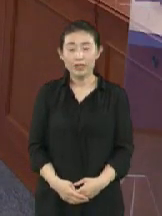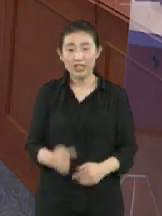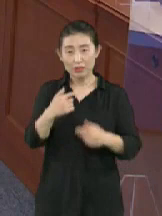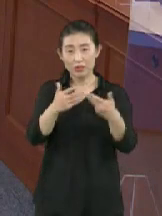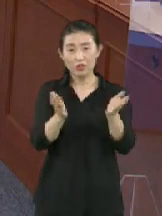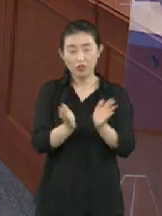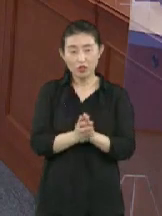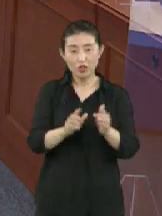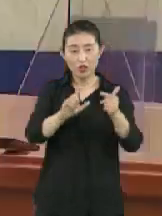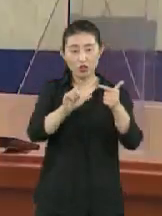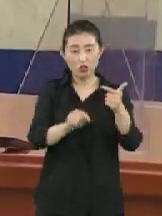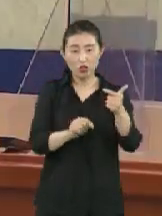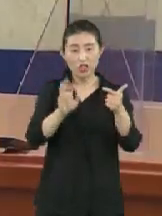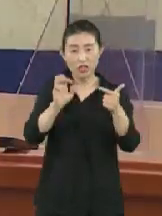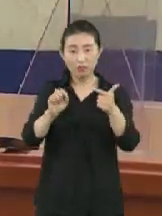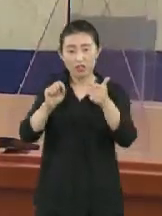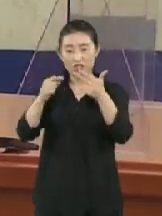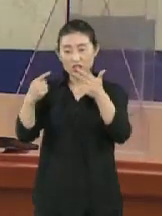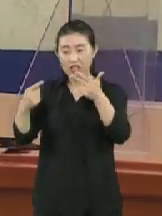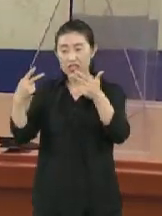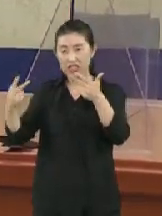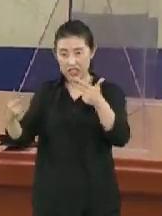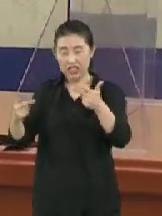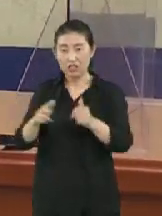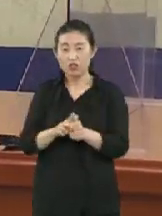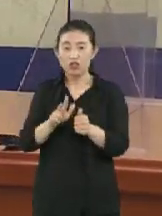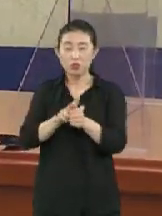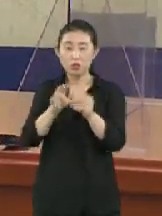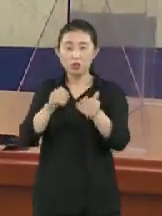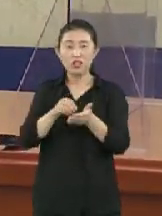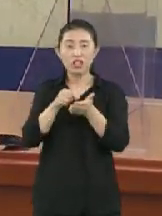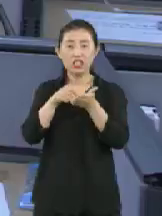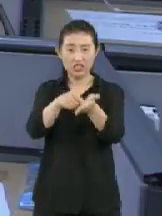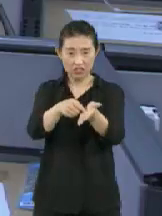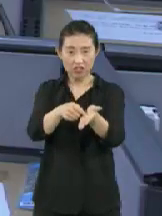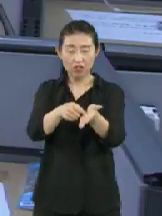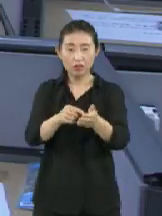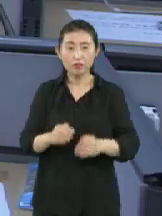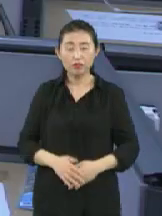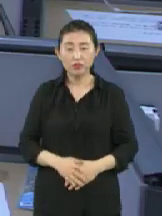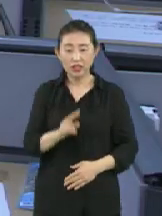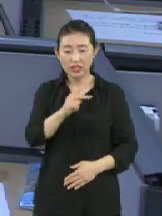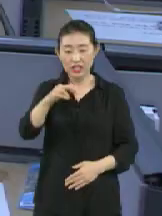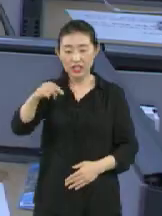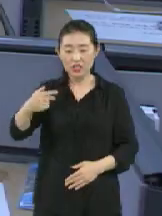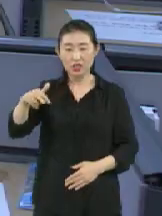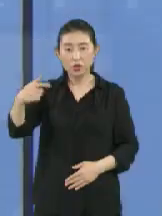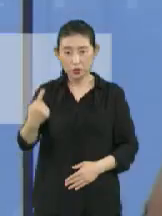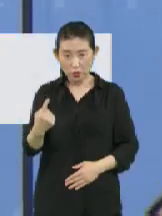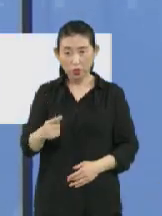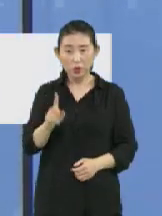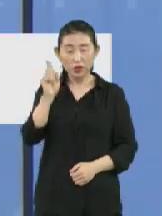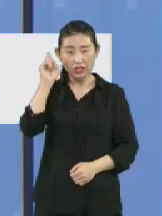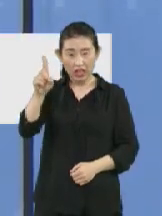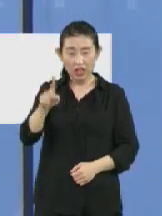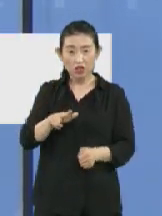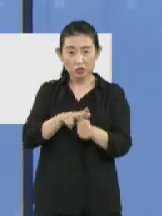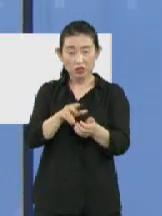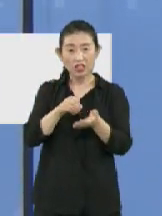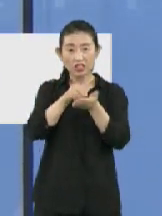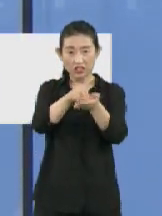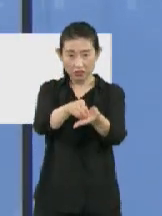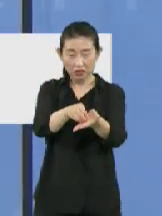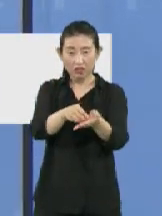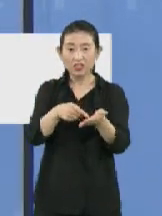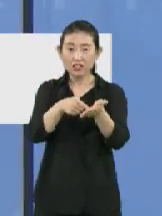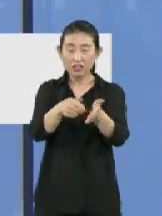민주당은 30일까지 4일간 대선 경선 후보 등록을 마감합니다. 양승조 충남지사는 내일 후보 등록에